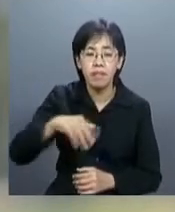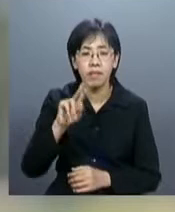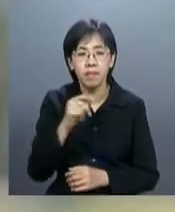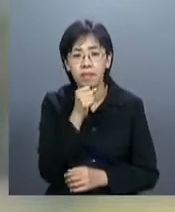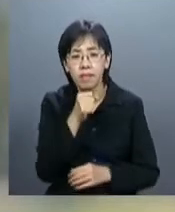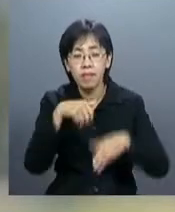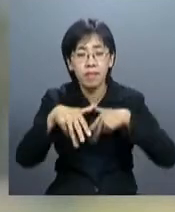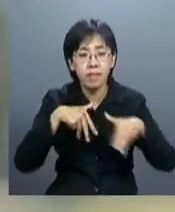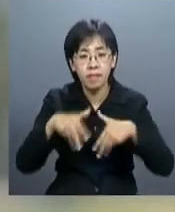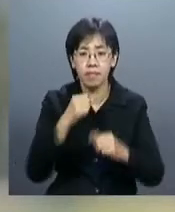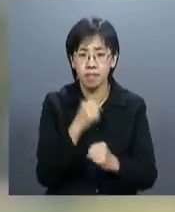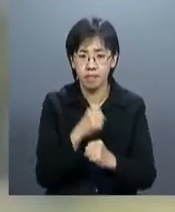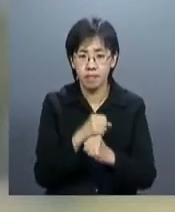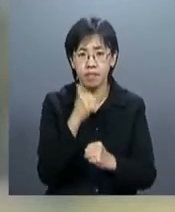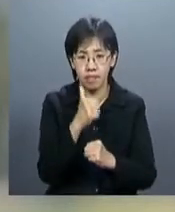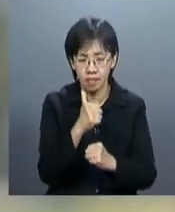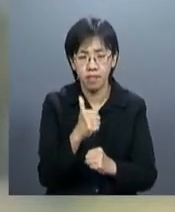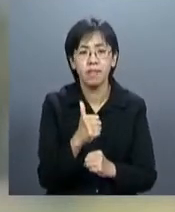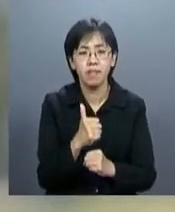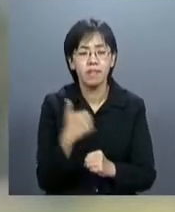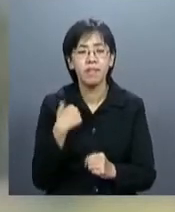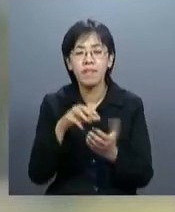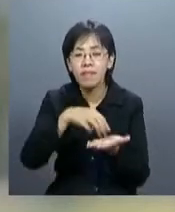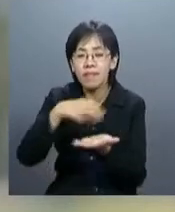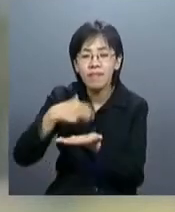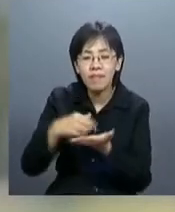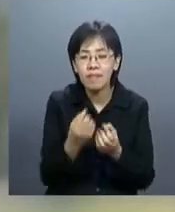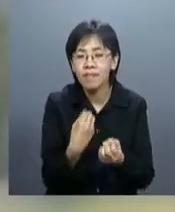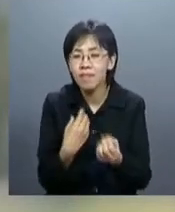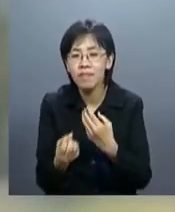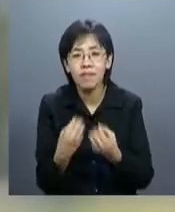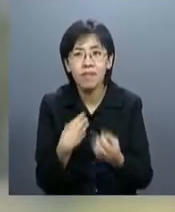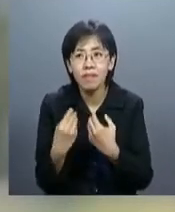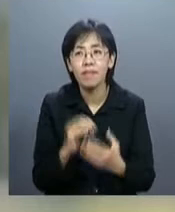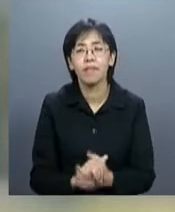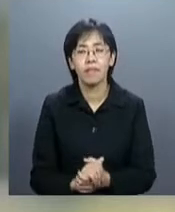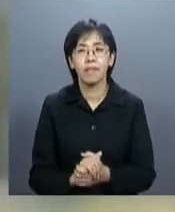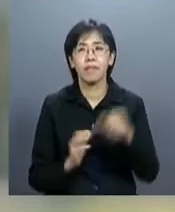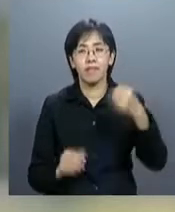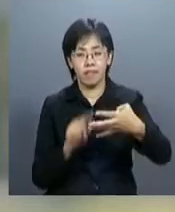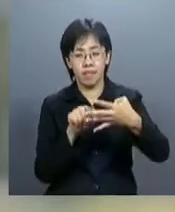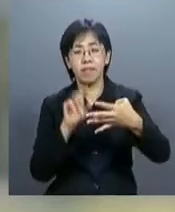ลเมือง Citizen Reporter ได้ด้วยการแบ่งปันเรื่องราวและมุมมองใกล้ตัวเข้ามาได้ค่ะที่